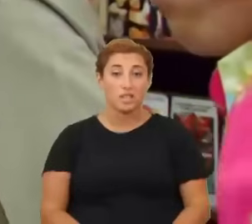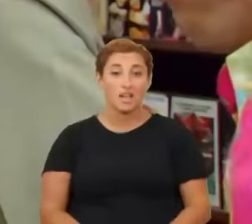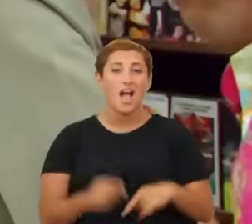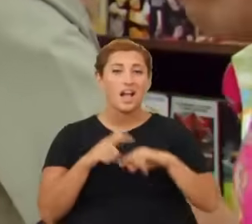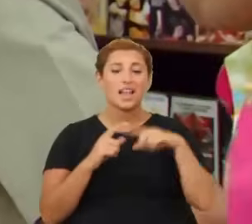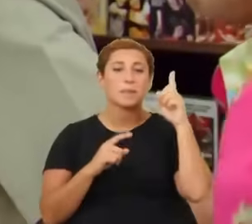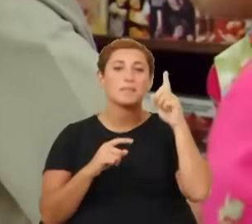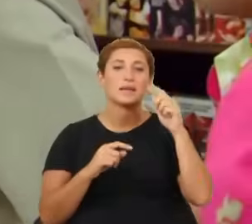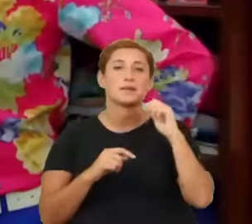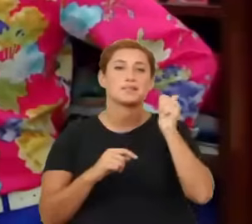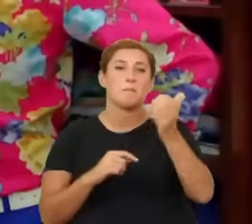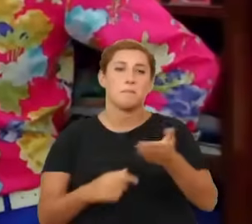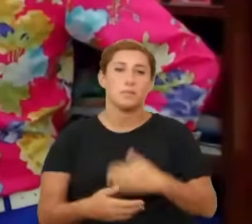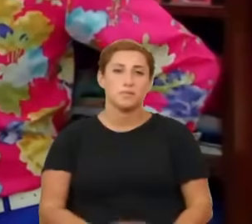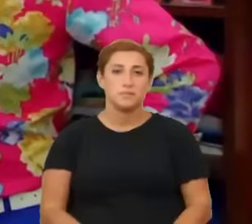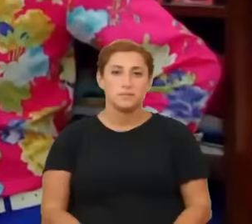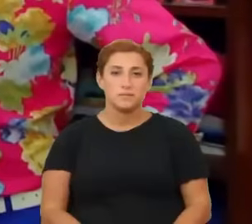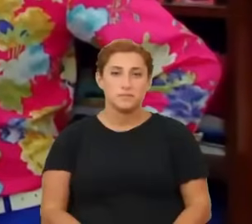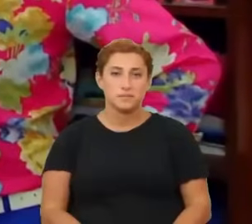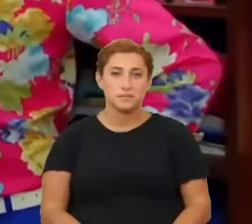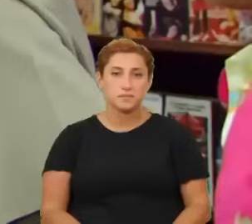Hakkari'de bir mevsim.